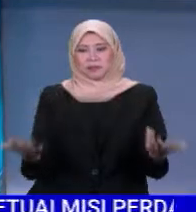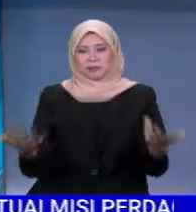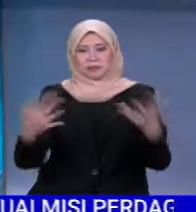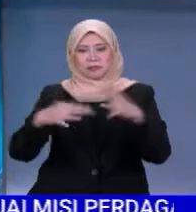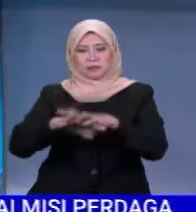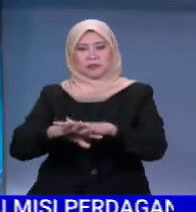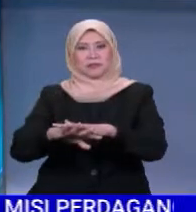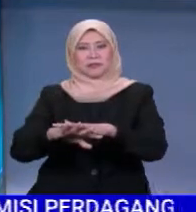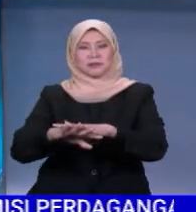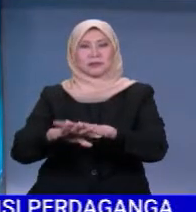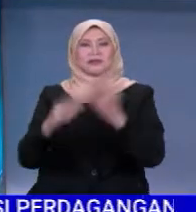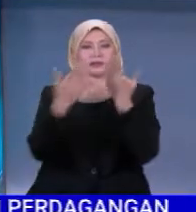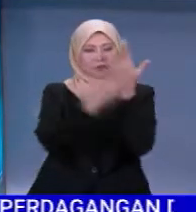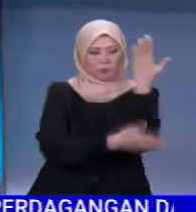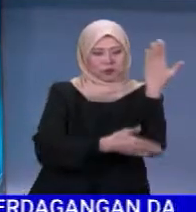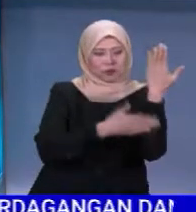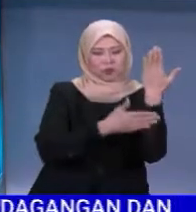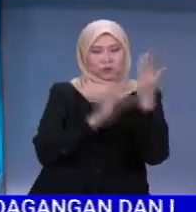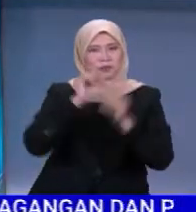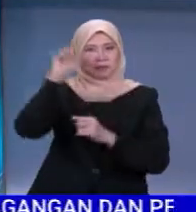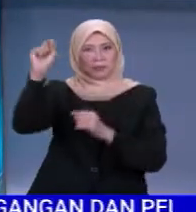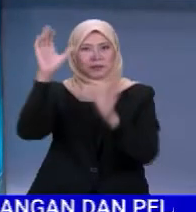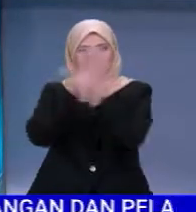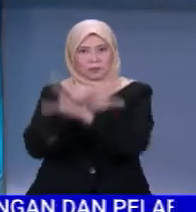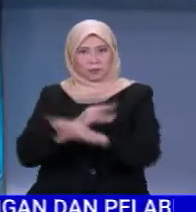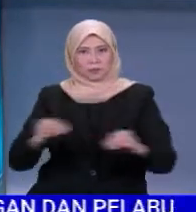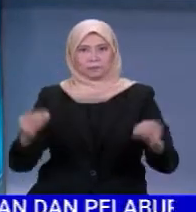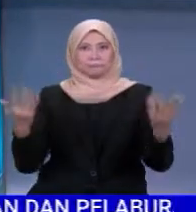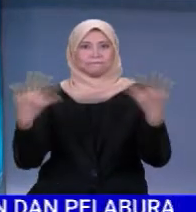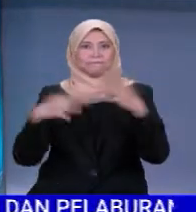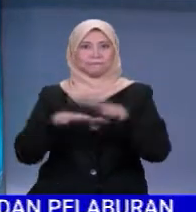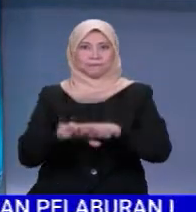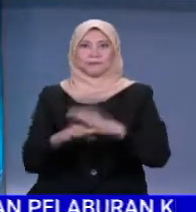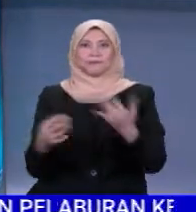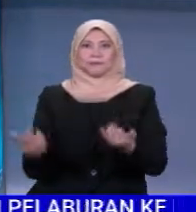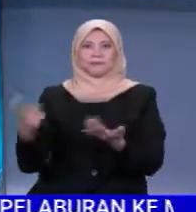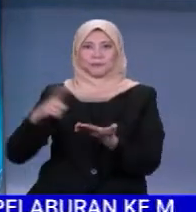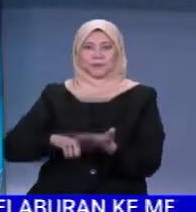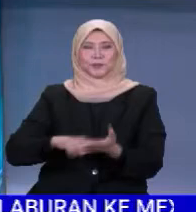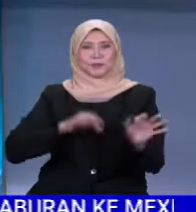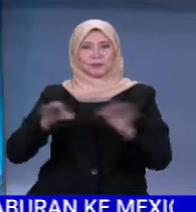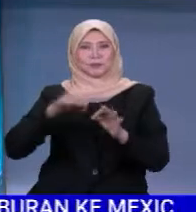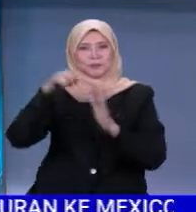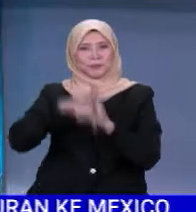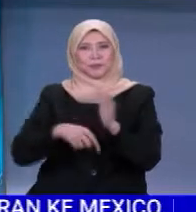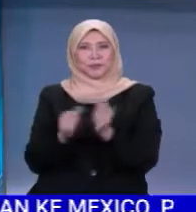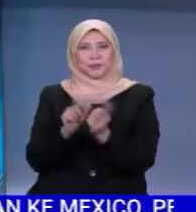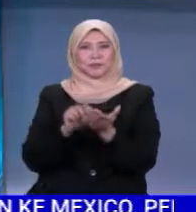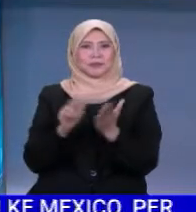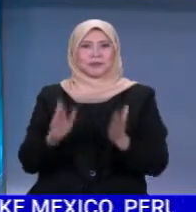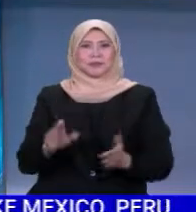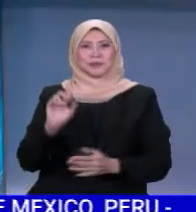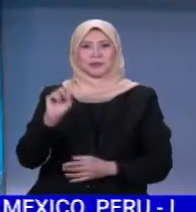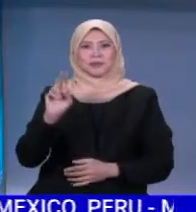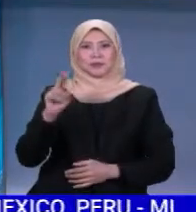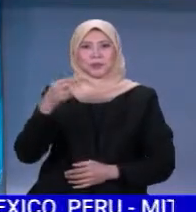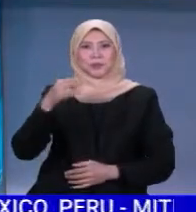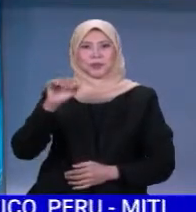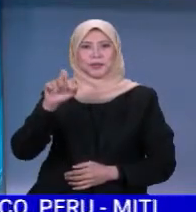nasional antara Semenanjung Sabah dan Sarawak untuk laporan terperinci kita bersama Rakan wartawan suhil Mohamad